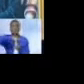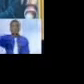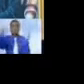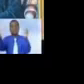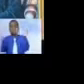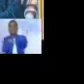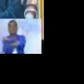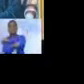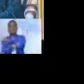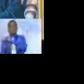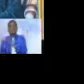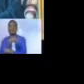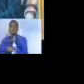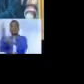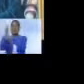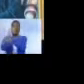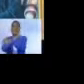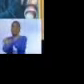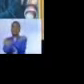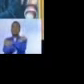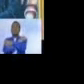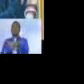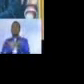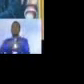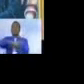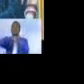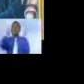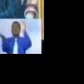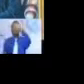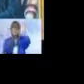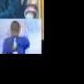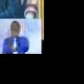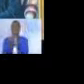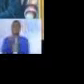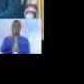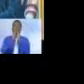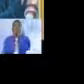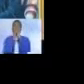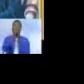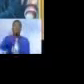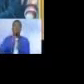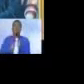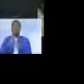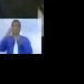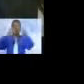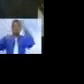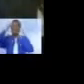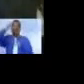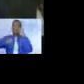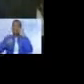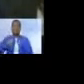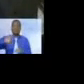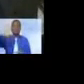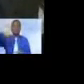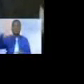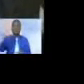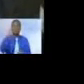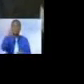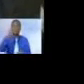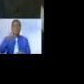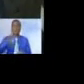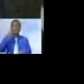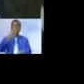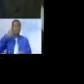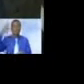change, évolue et devient de plus en plus compétitive. En cinquième point, j'aborderai